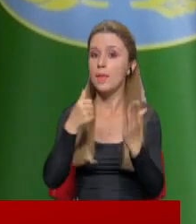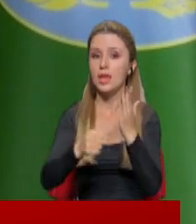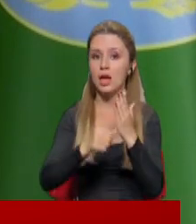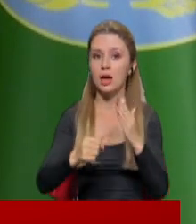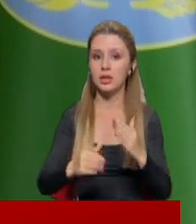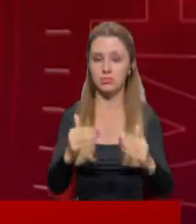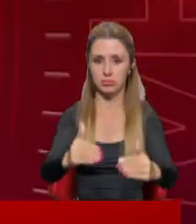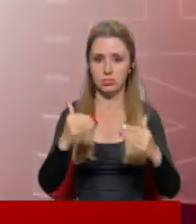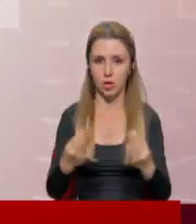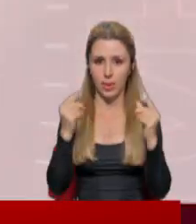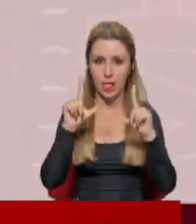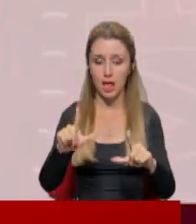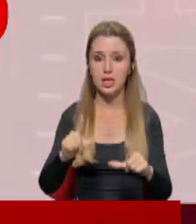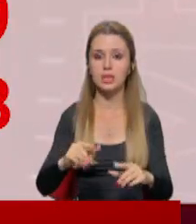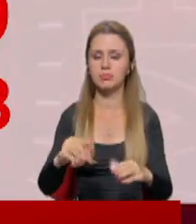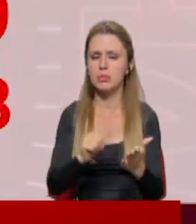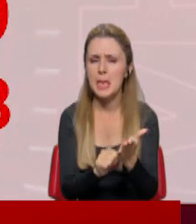öne çekilmelidir